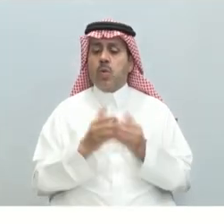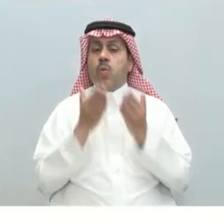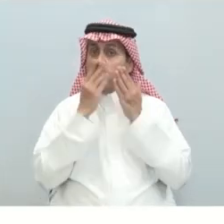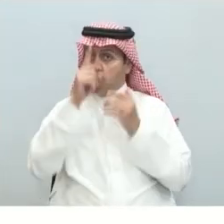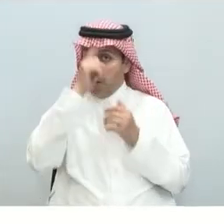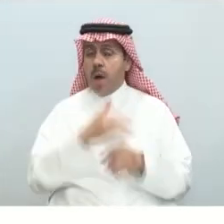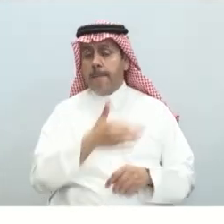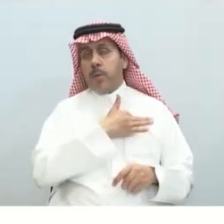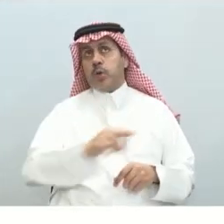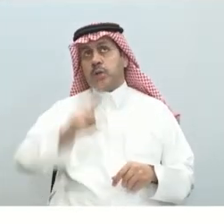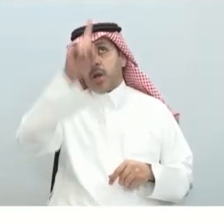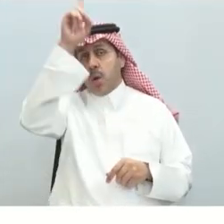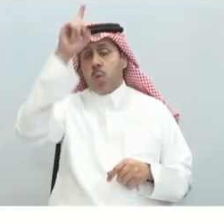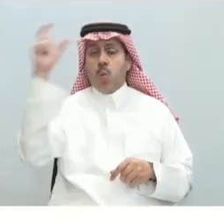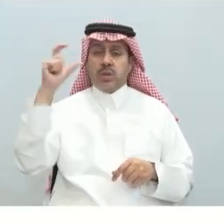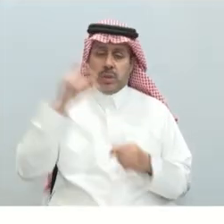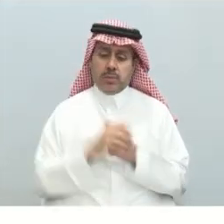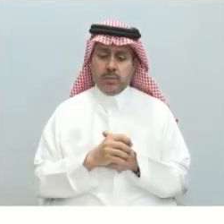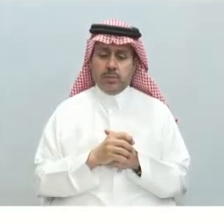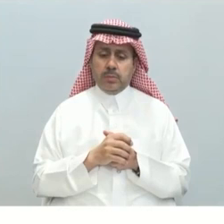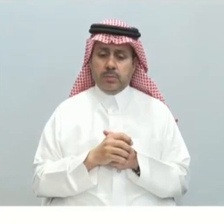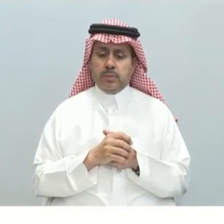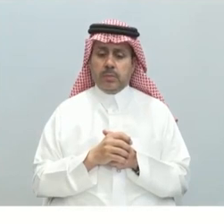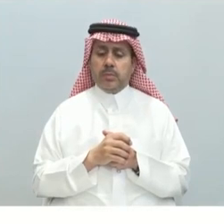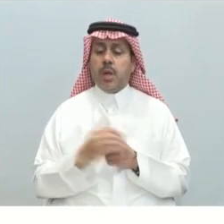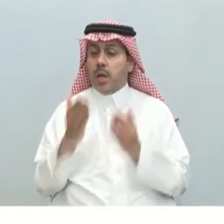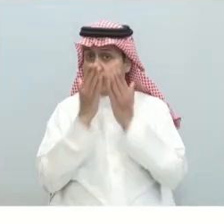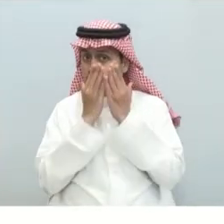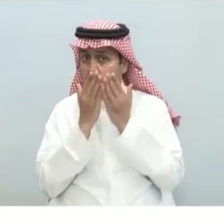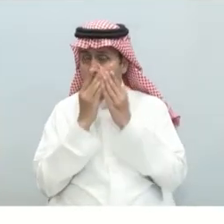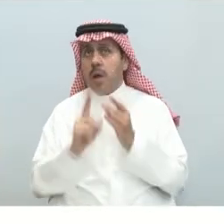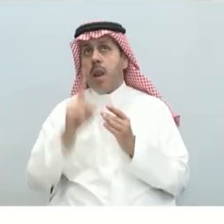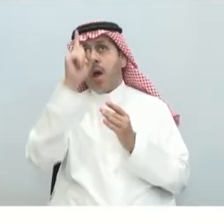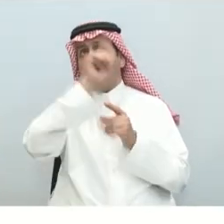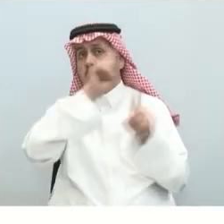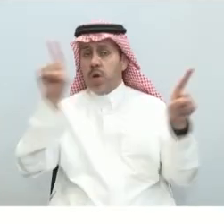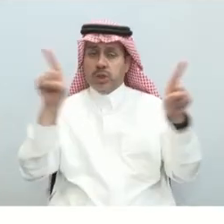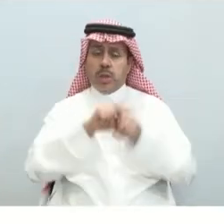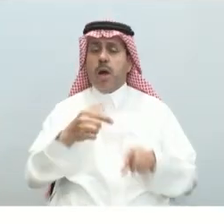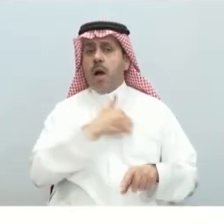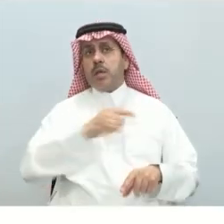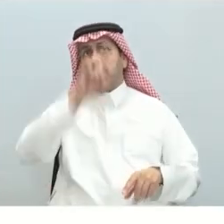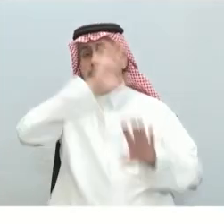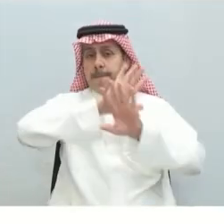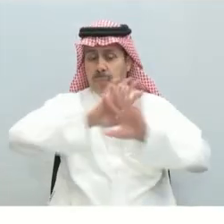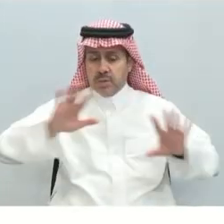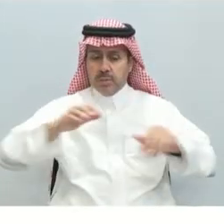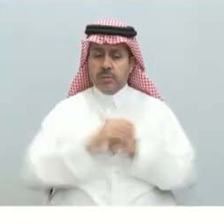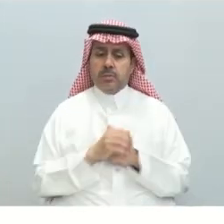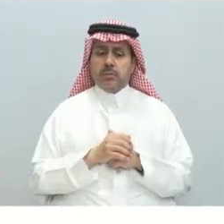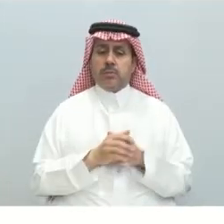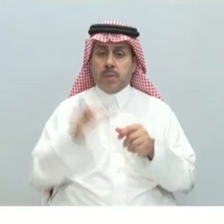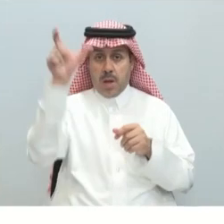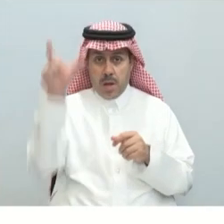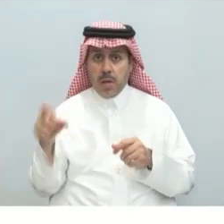وادعوه مخلصين له الدين امر بان يكون الدعاء لله خالصا سبحانه وتعالى ناتي